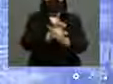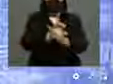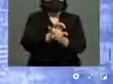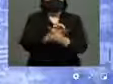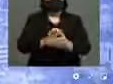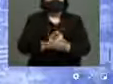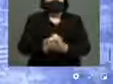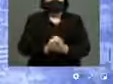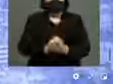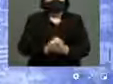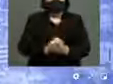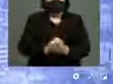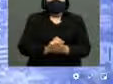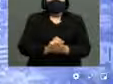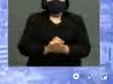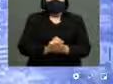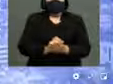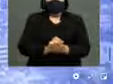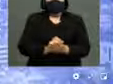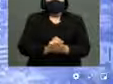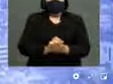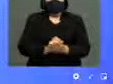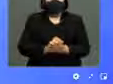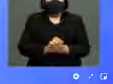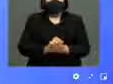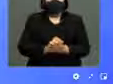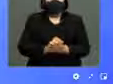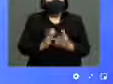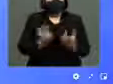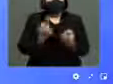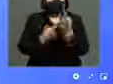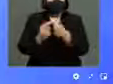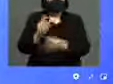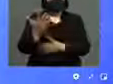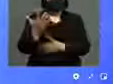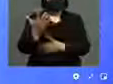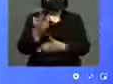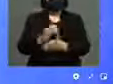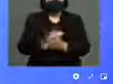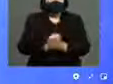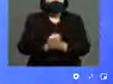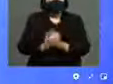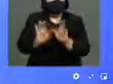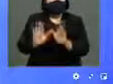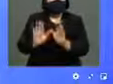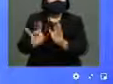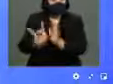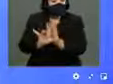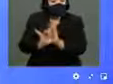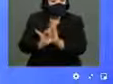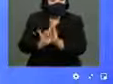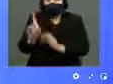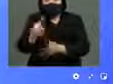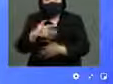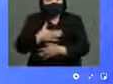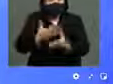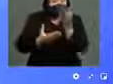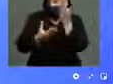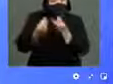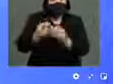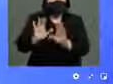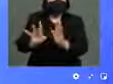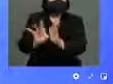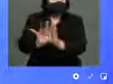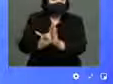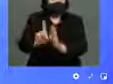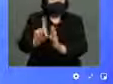ครับจากครับ ครับสำหรับวันนี้ไม่ได้มีประเด็นคำถามอะไรฝากมาเพิ่มเติมนะครับคุณหมอมีอะไรจะฝากทิ้งท้ายสำหรับคนที่ติดตามรับชมการแถลงข่าว